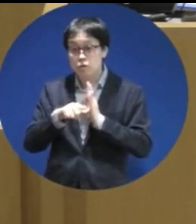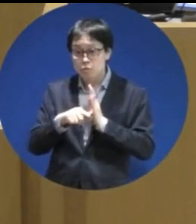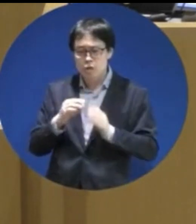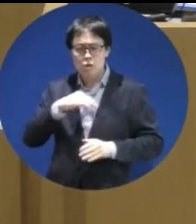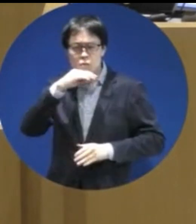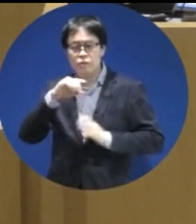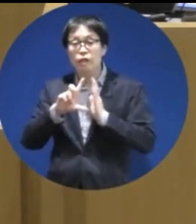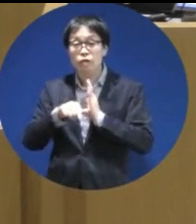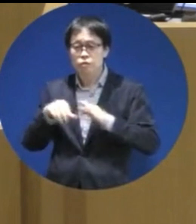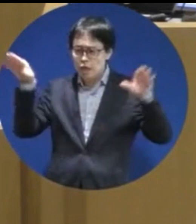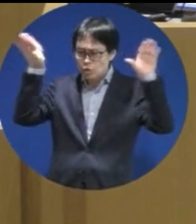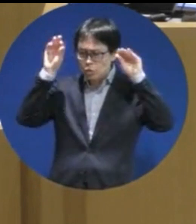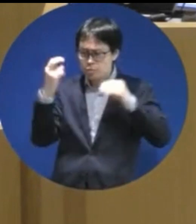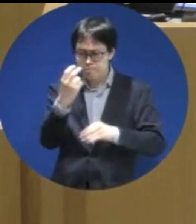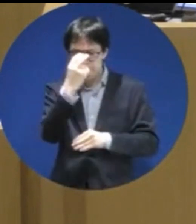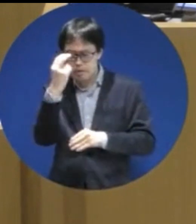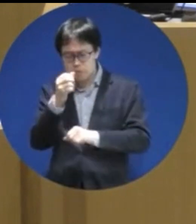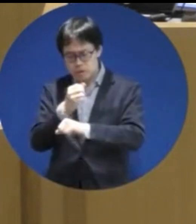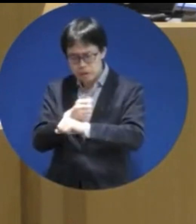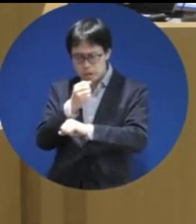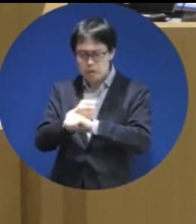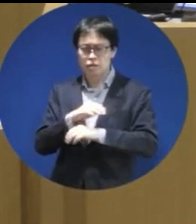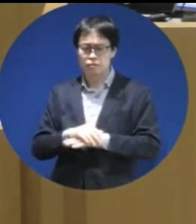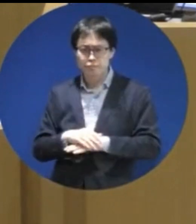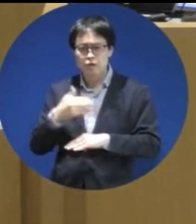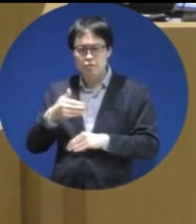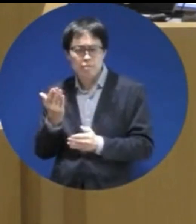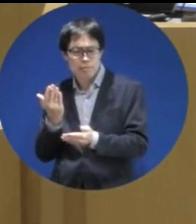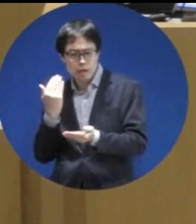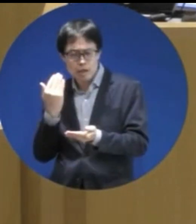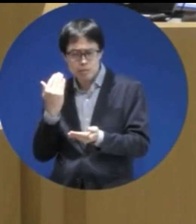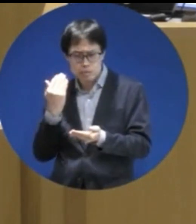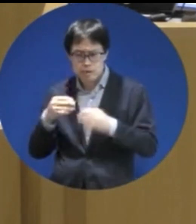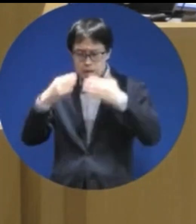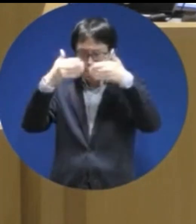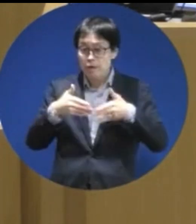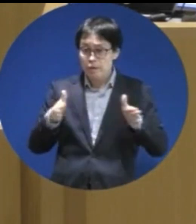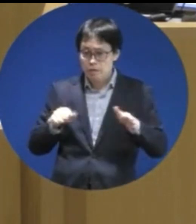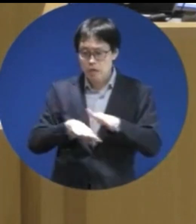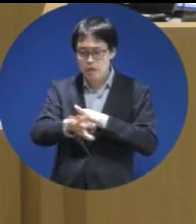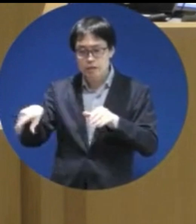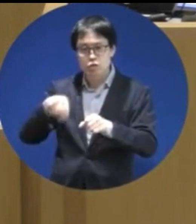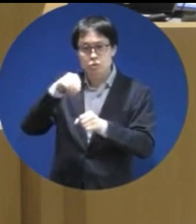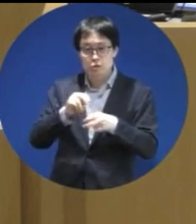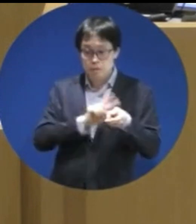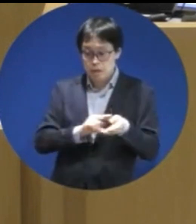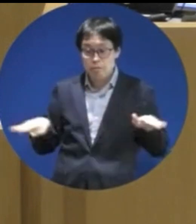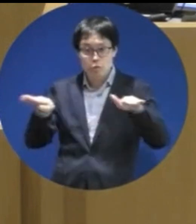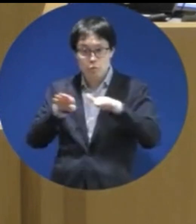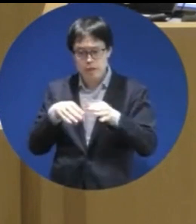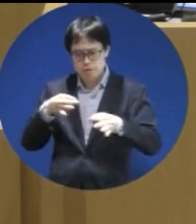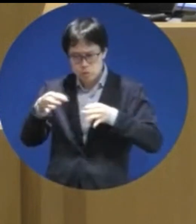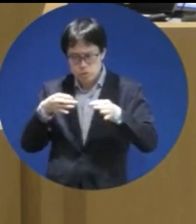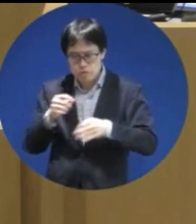場合は情報の検索もとても大変です。区であらかじめ渋谷区内のバリアフリーやインクルーシブな医療機関や商業